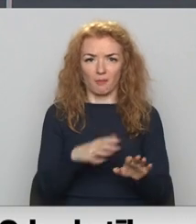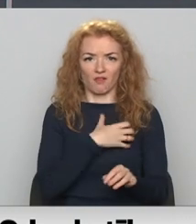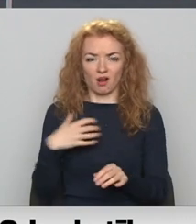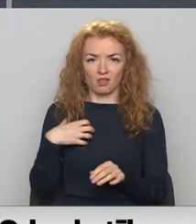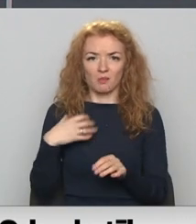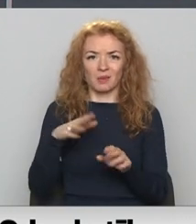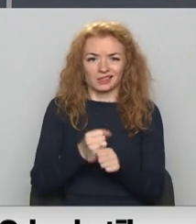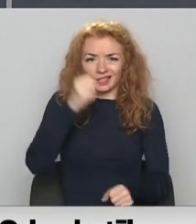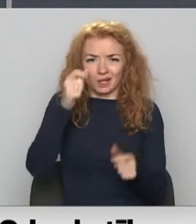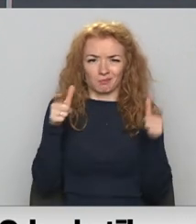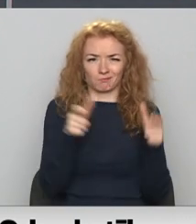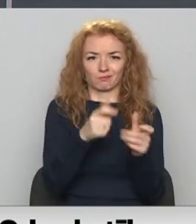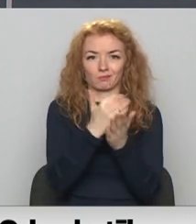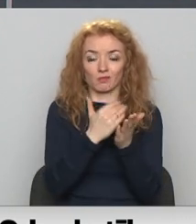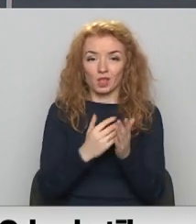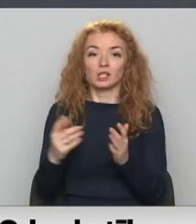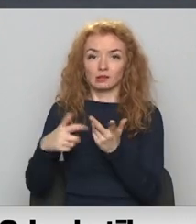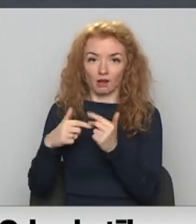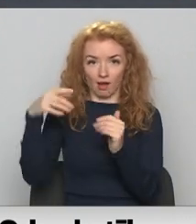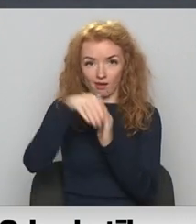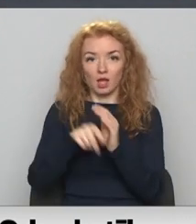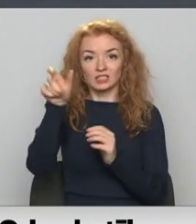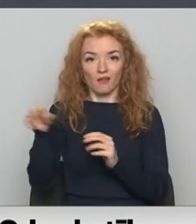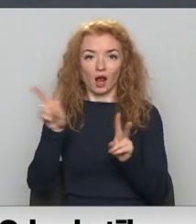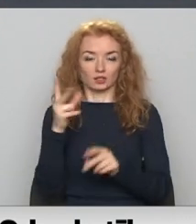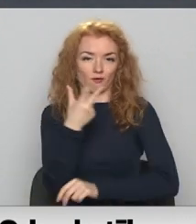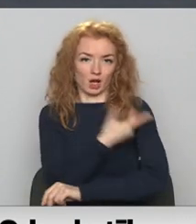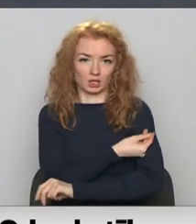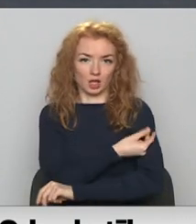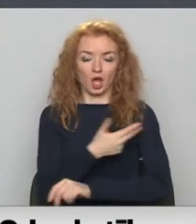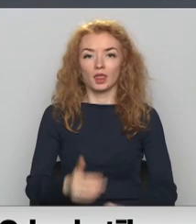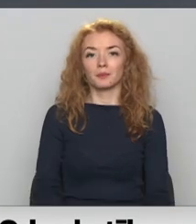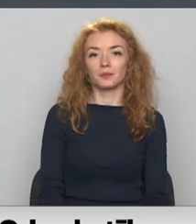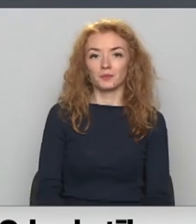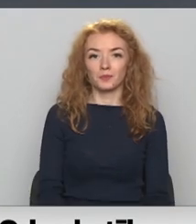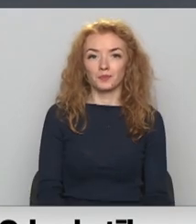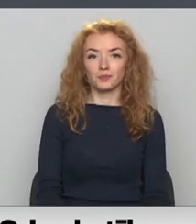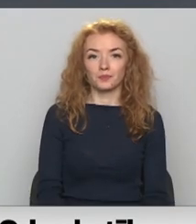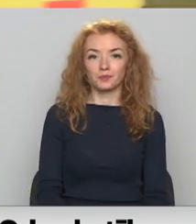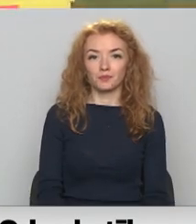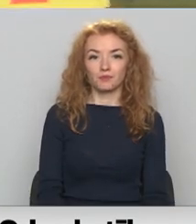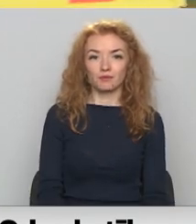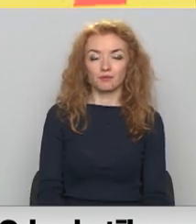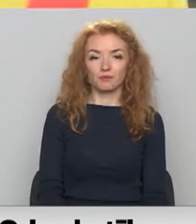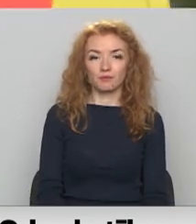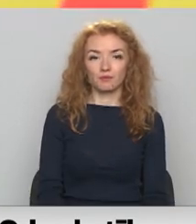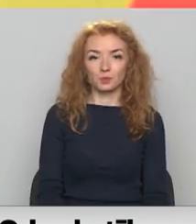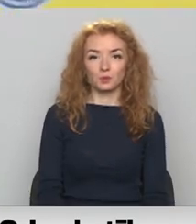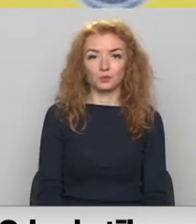kas būtu jātiecina arī uz vakcinēto sabiedrības daļu. Plašāk stāsta Māris Klūga.